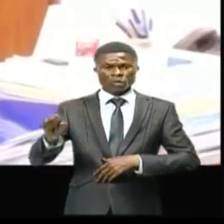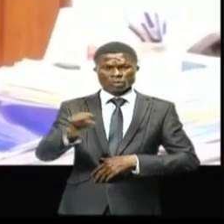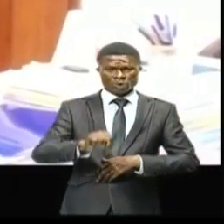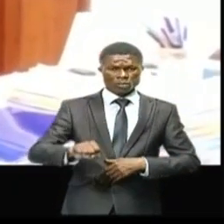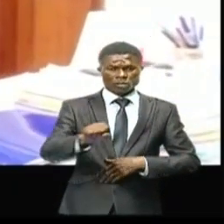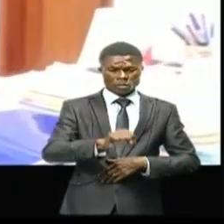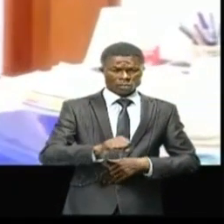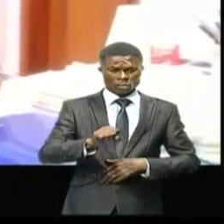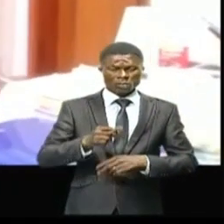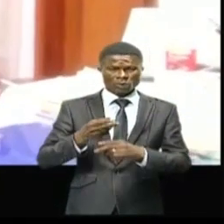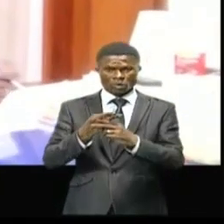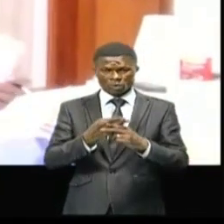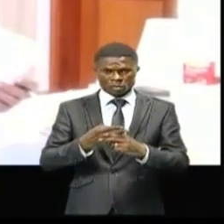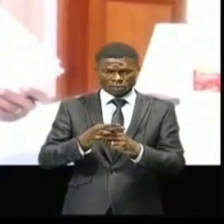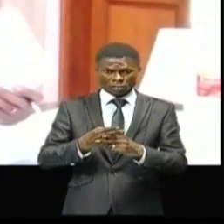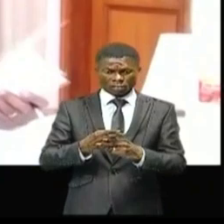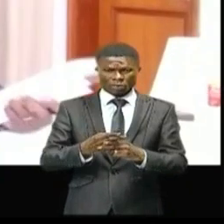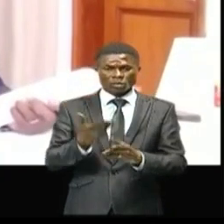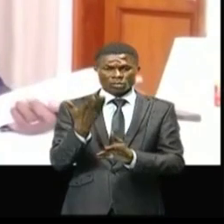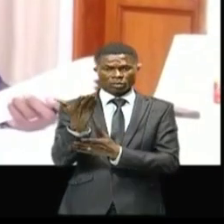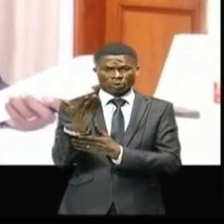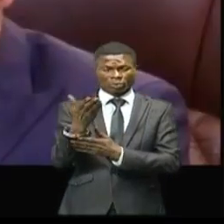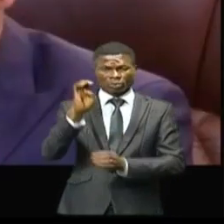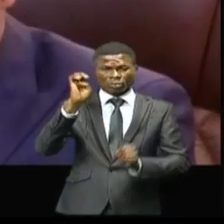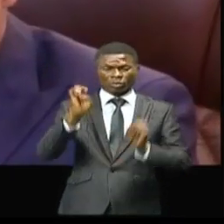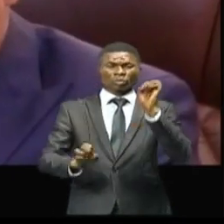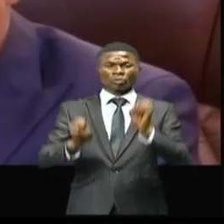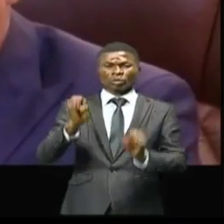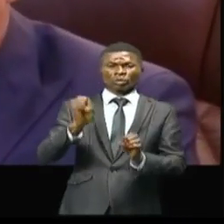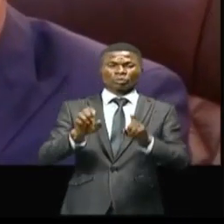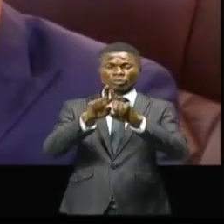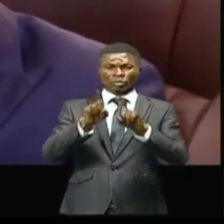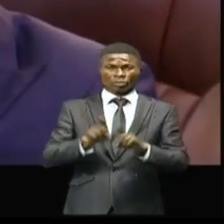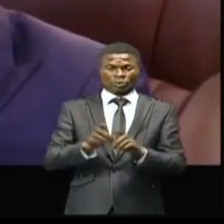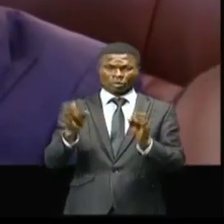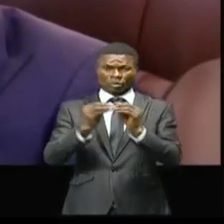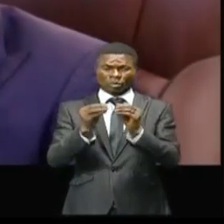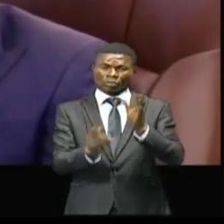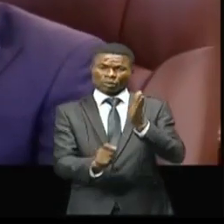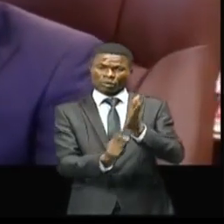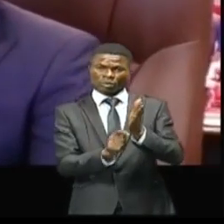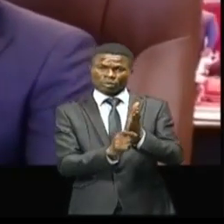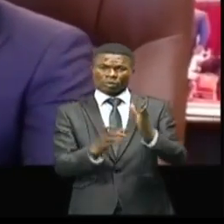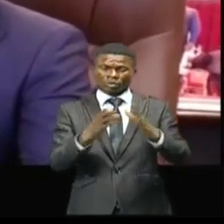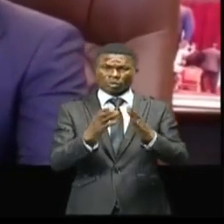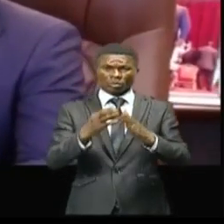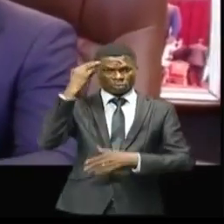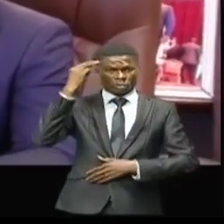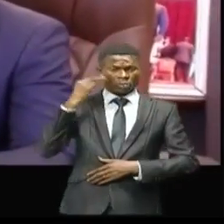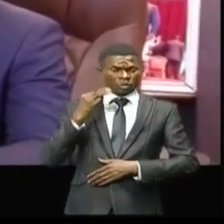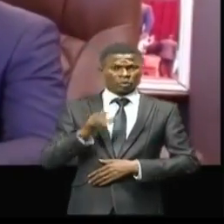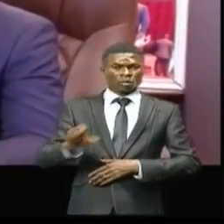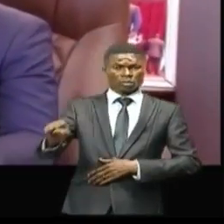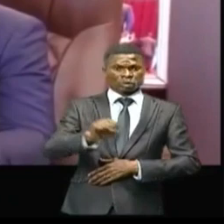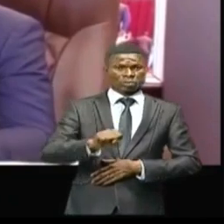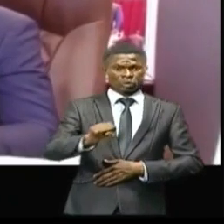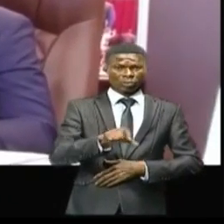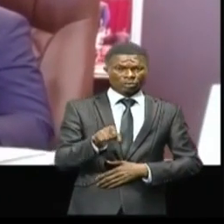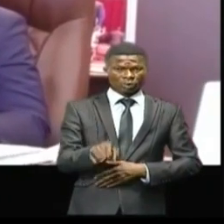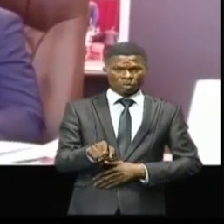suivant les recommandations des agences d'évaluation et des réunions techniques avec les ministres sectoriels